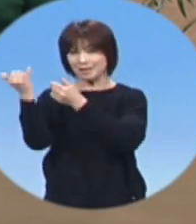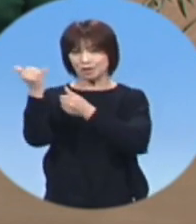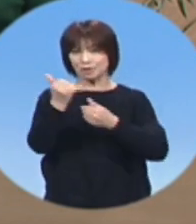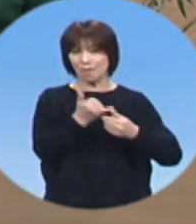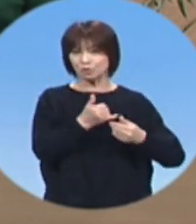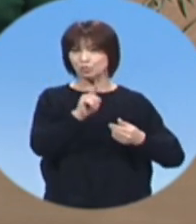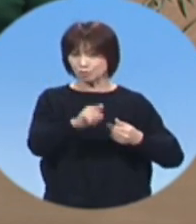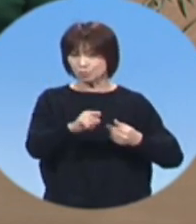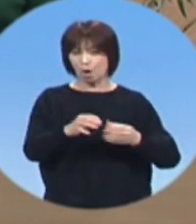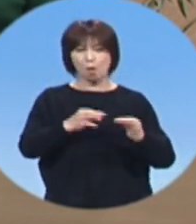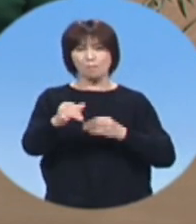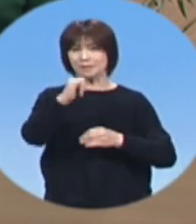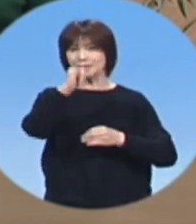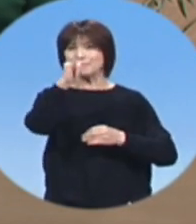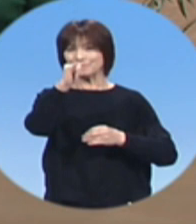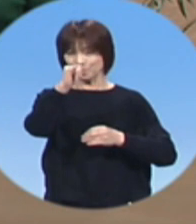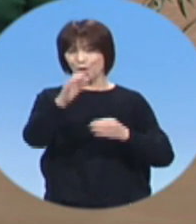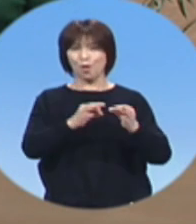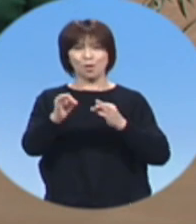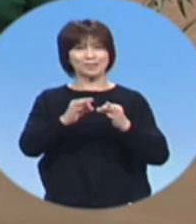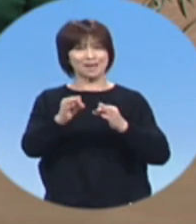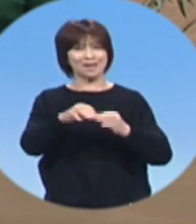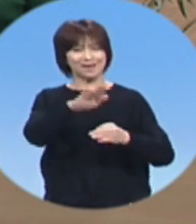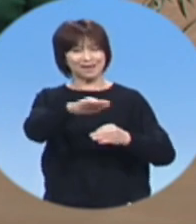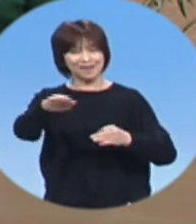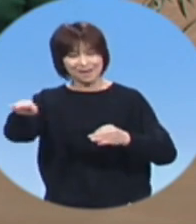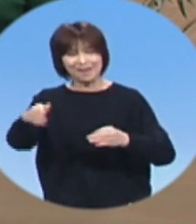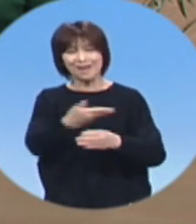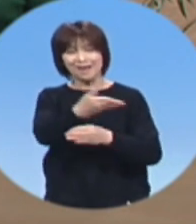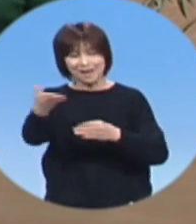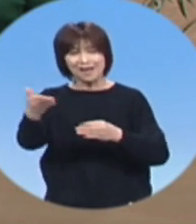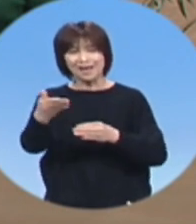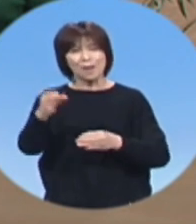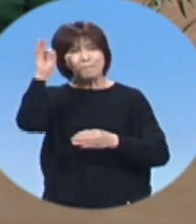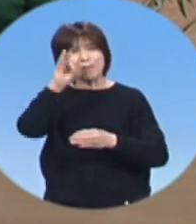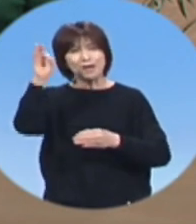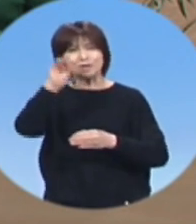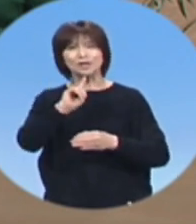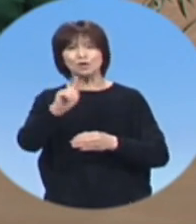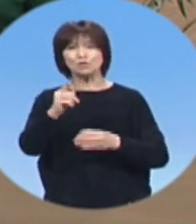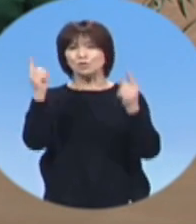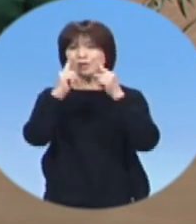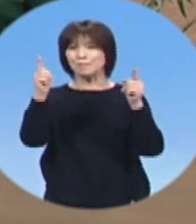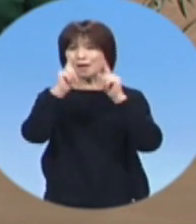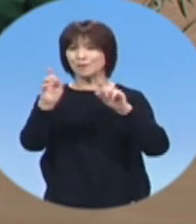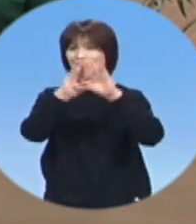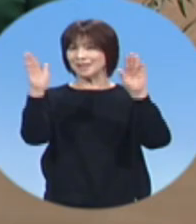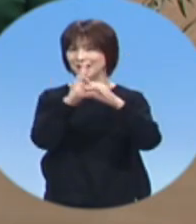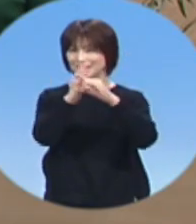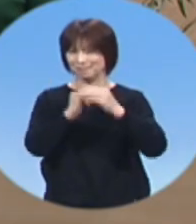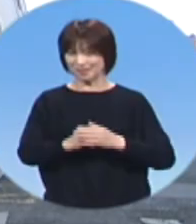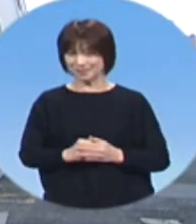おひな様やお店自慢のおひな様などを町中に飾るさわらひなめぐりというイベントが開かれているんです。